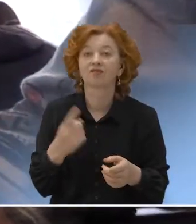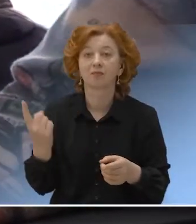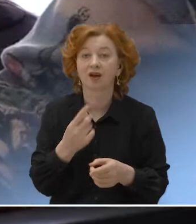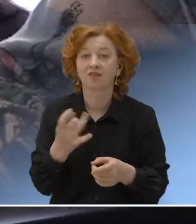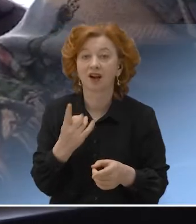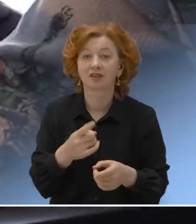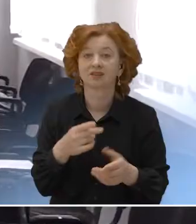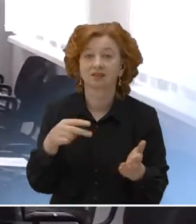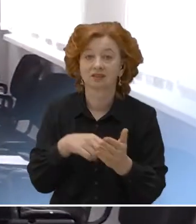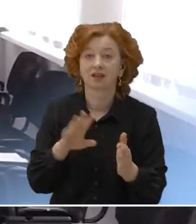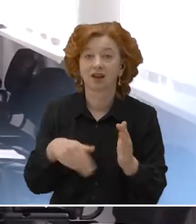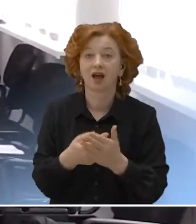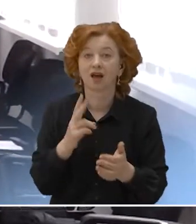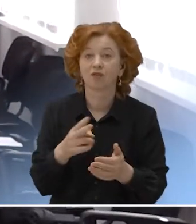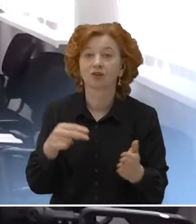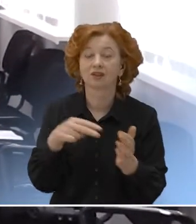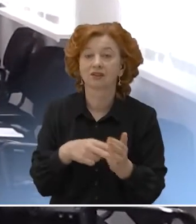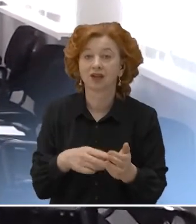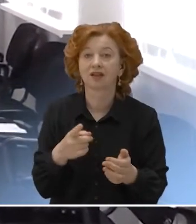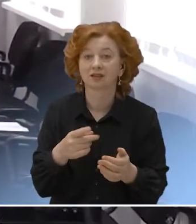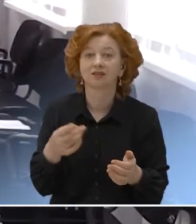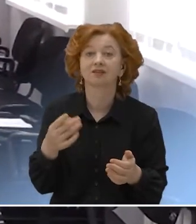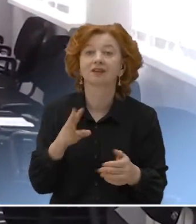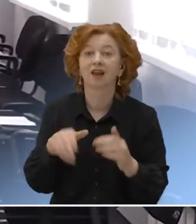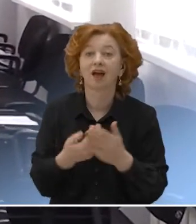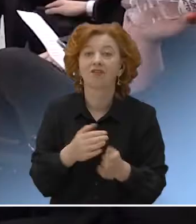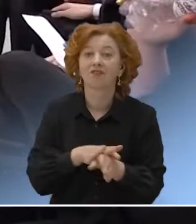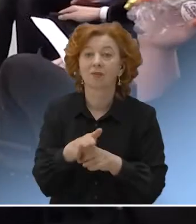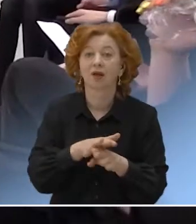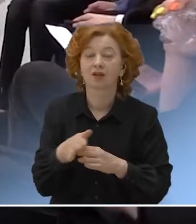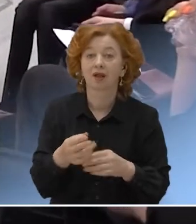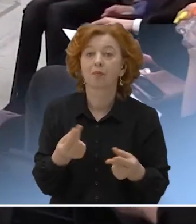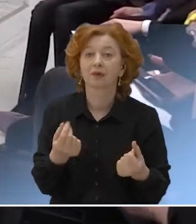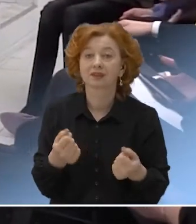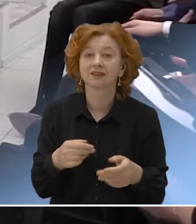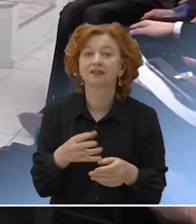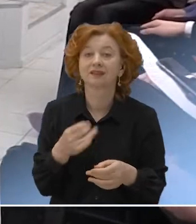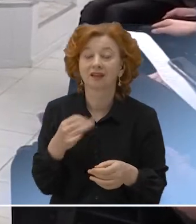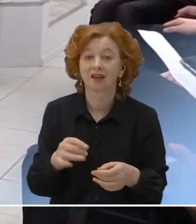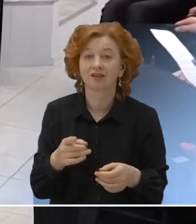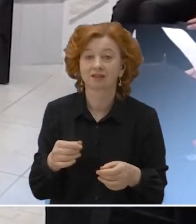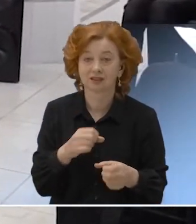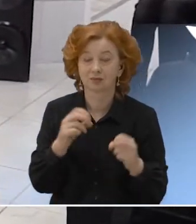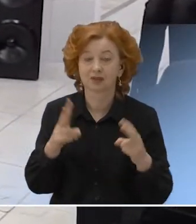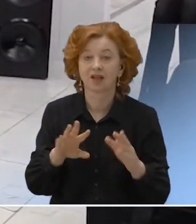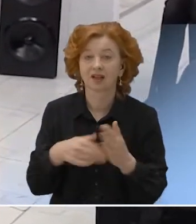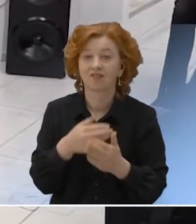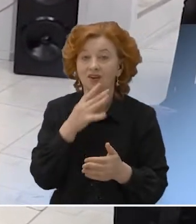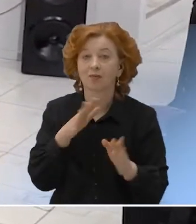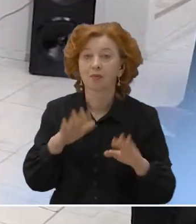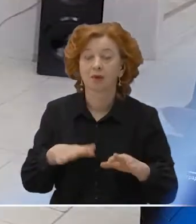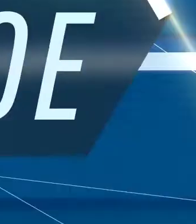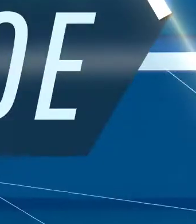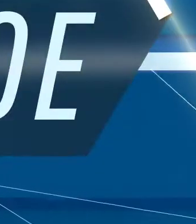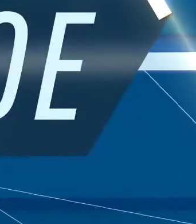Донецке впервые, и, возможно, для кого-то он станет отправной точкой для реализации своих бизнес-идей. Алексей Масленников, специально для программы